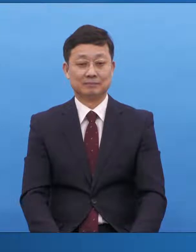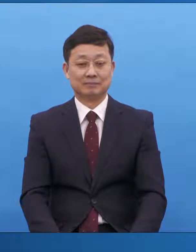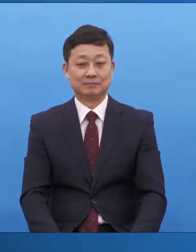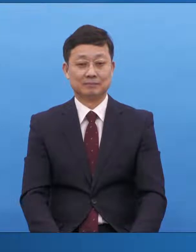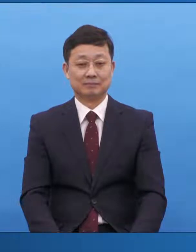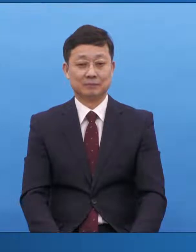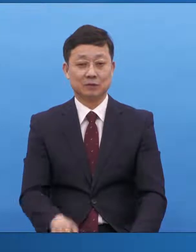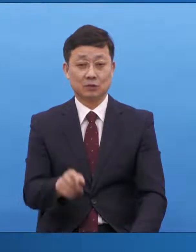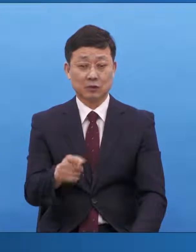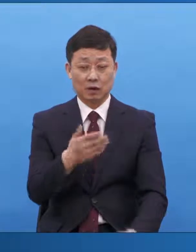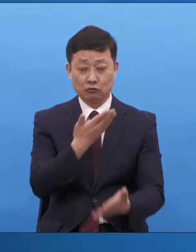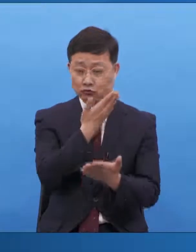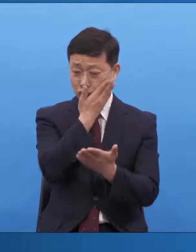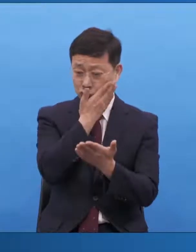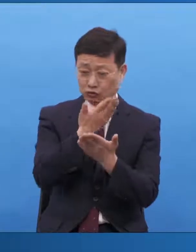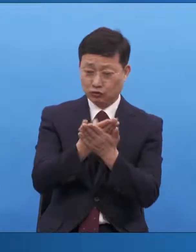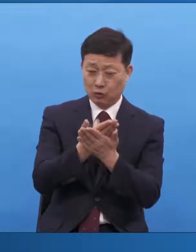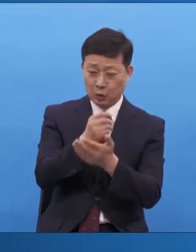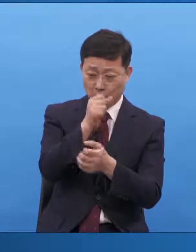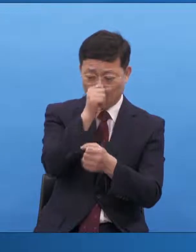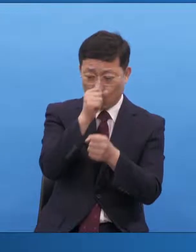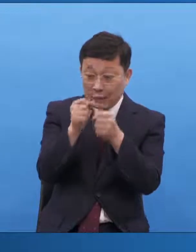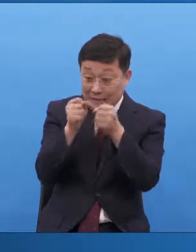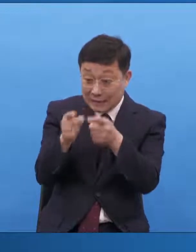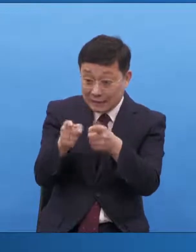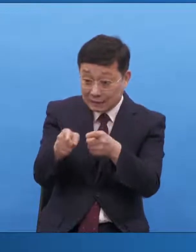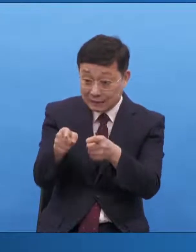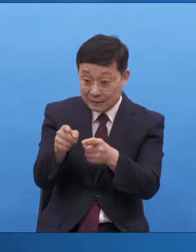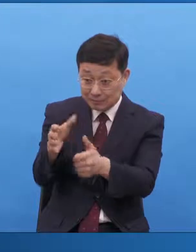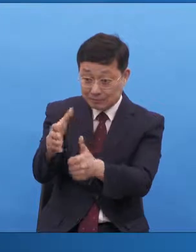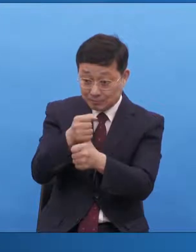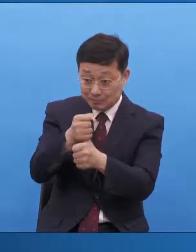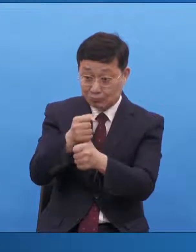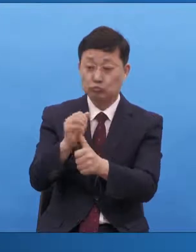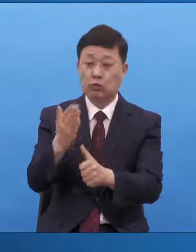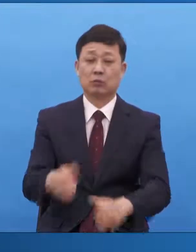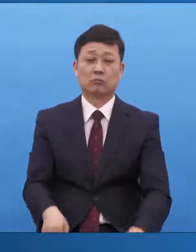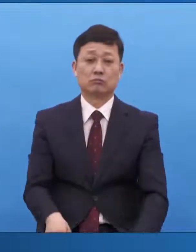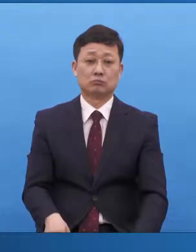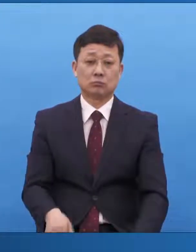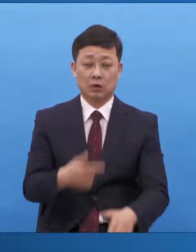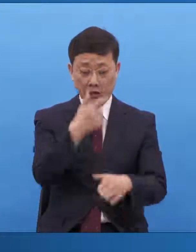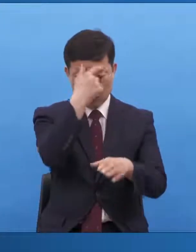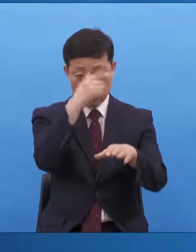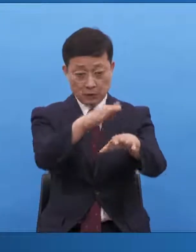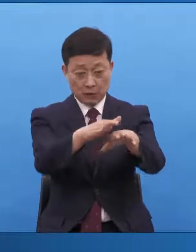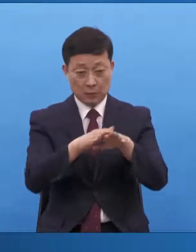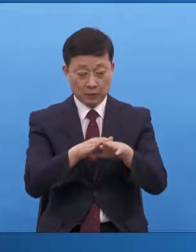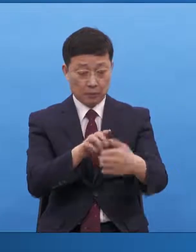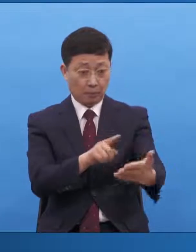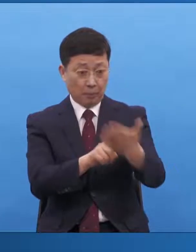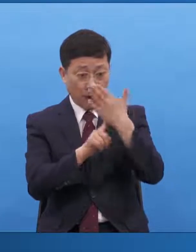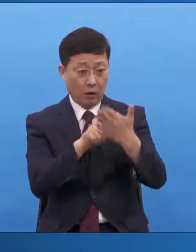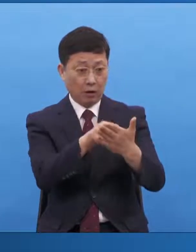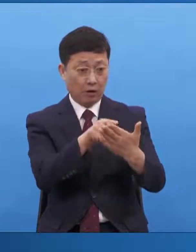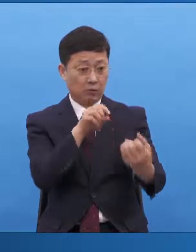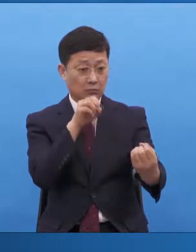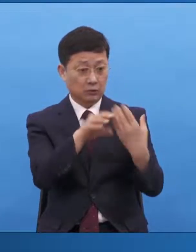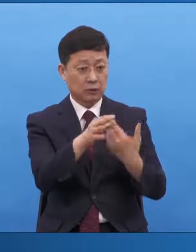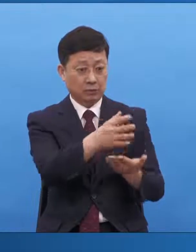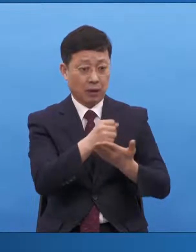이거 찾는 겁니다. And so we're looking for this. 이게 답니다. This is everything. 예배 드릴 때 뭐 있나? That this happens every